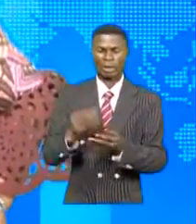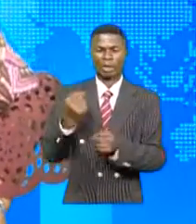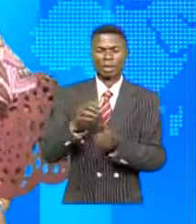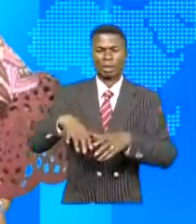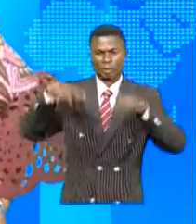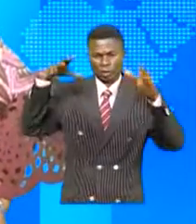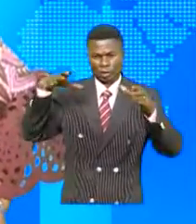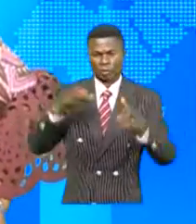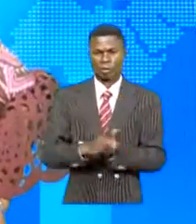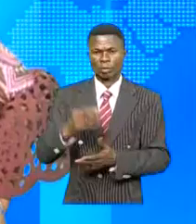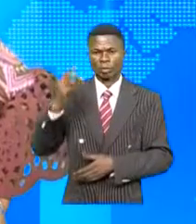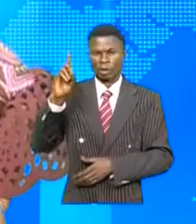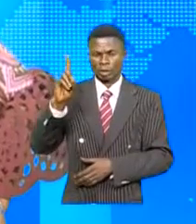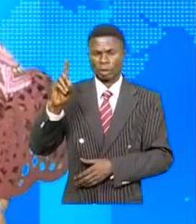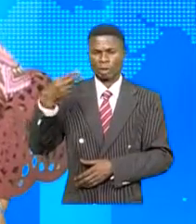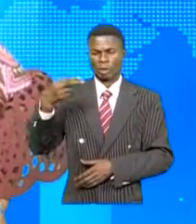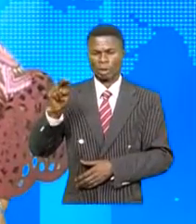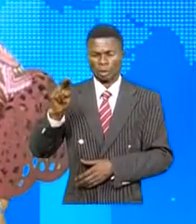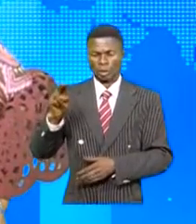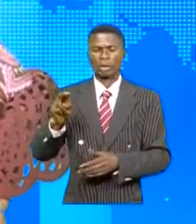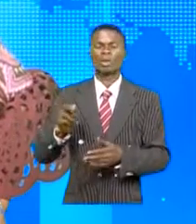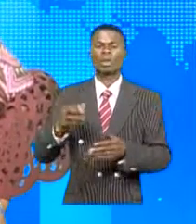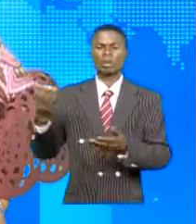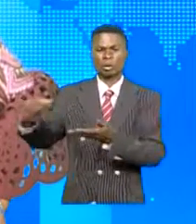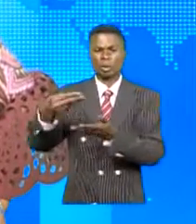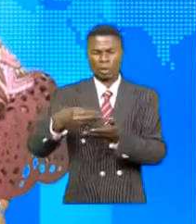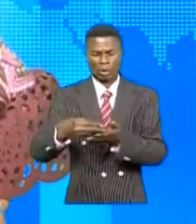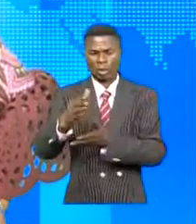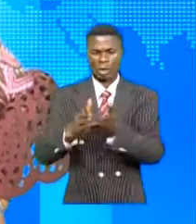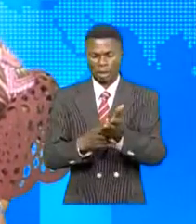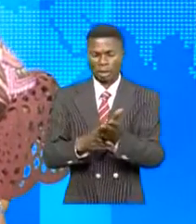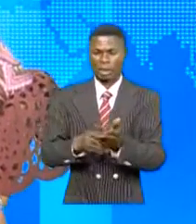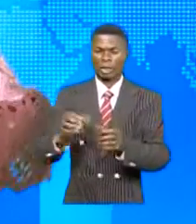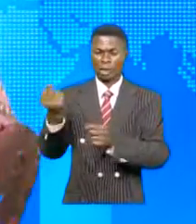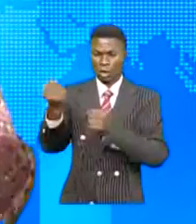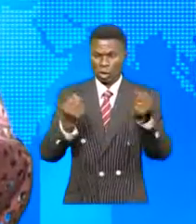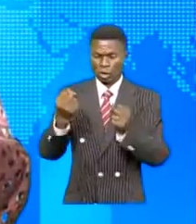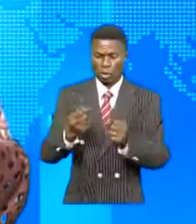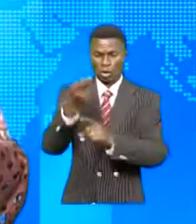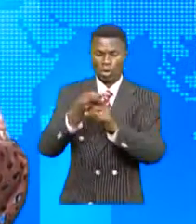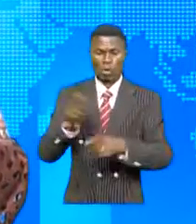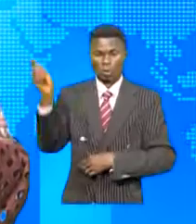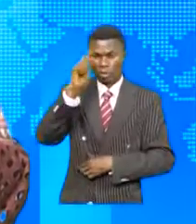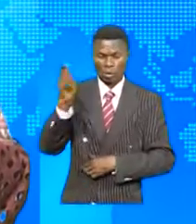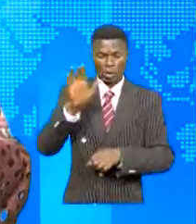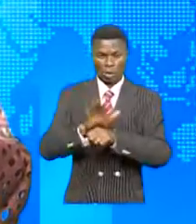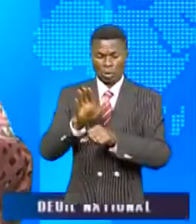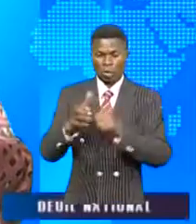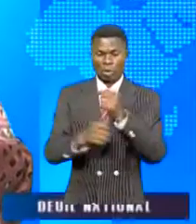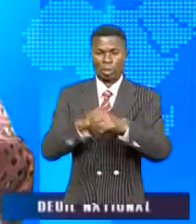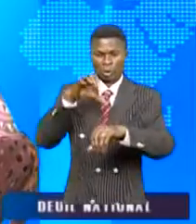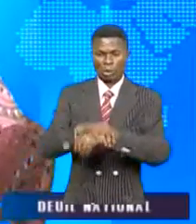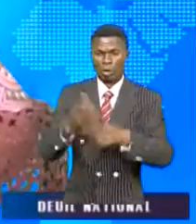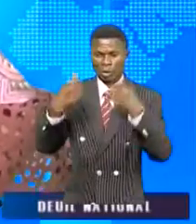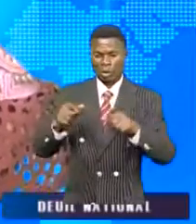Déjà cas, le recouvrement forcé des vignettes est prévu pour le début du mois d'avril. Entre-temps, des fraudes sont attrapés dans la vente